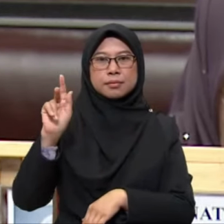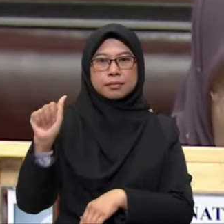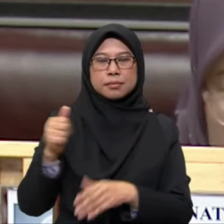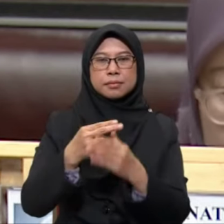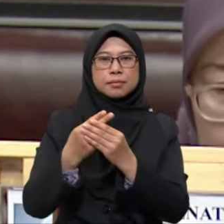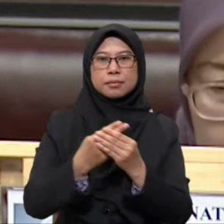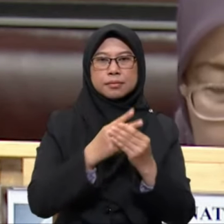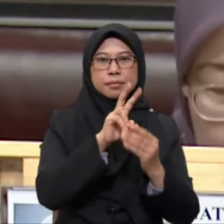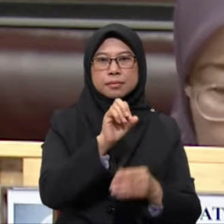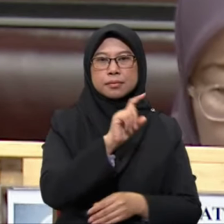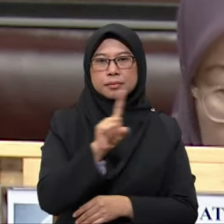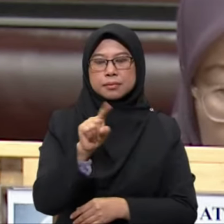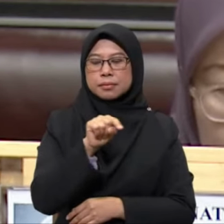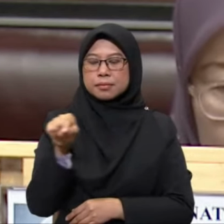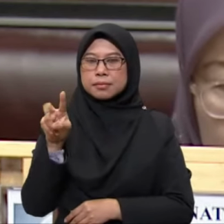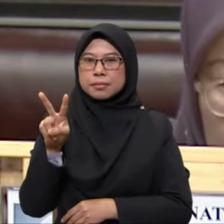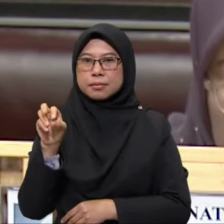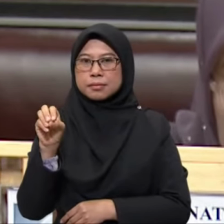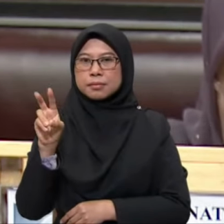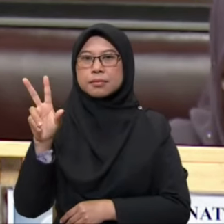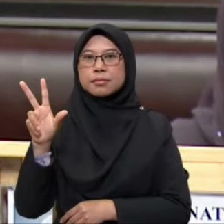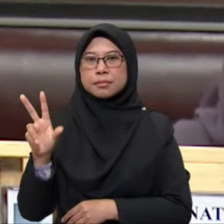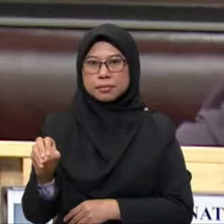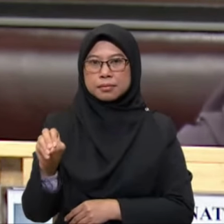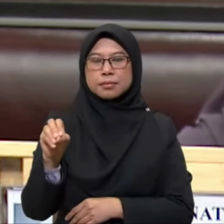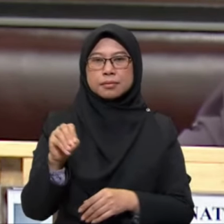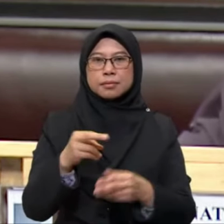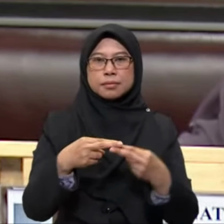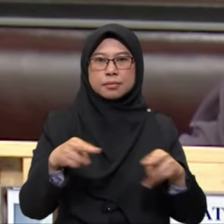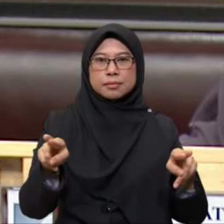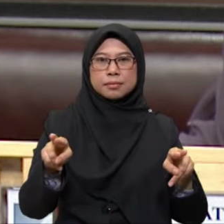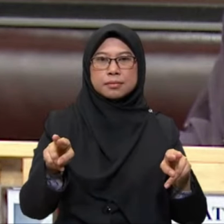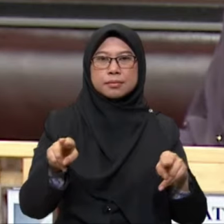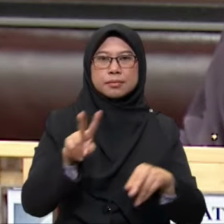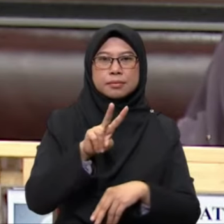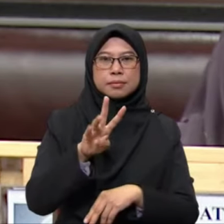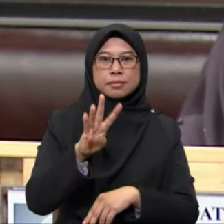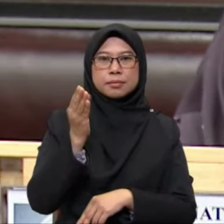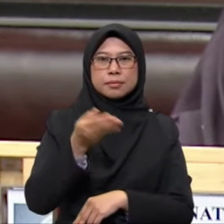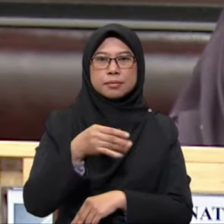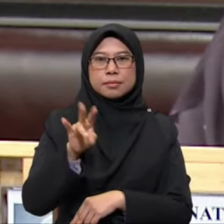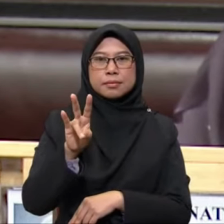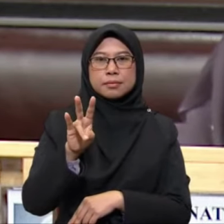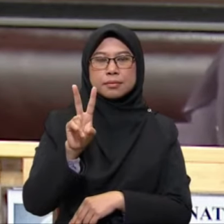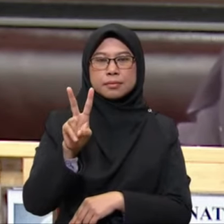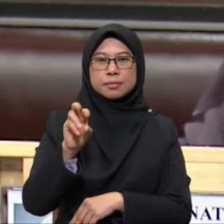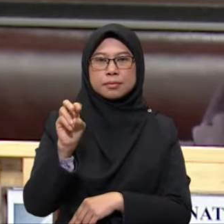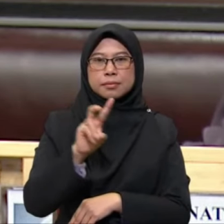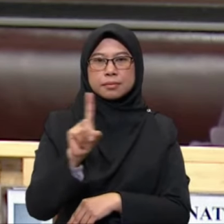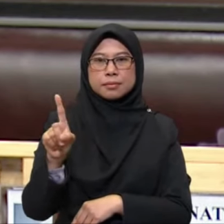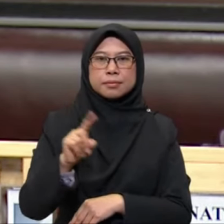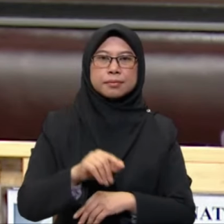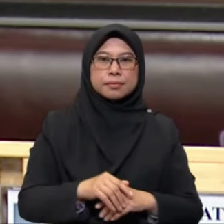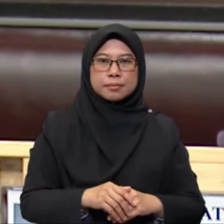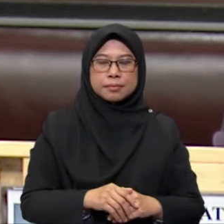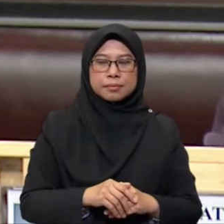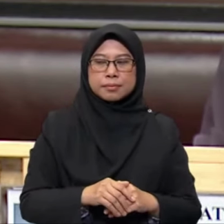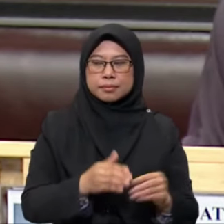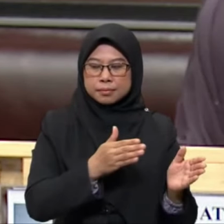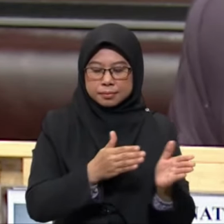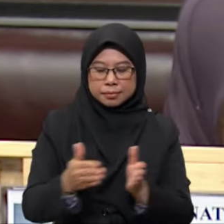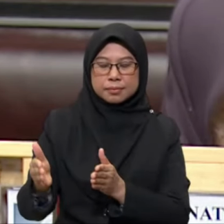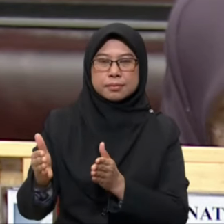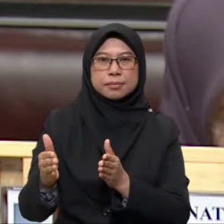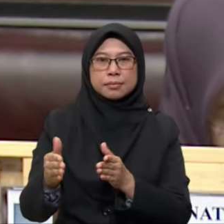2021 hingga 2030 yang dilancarkan pada 24 Julai 2021. Plan